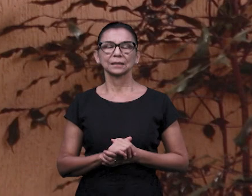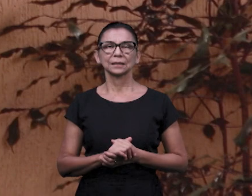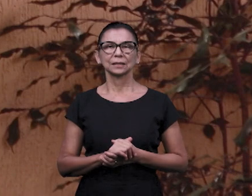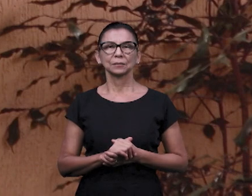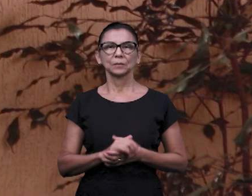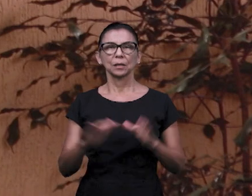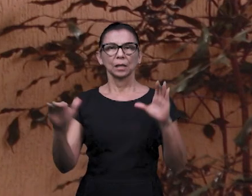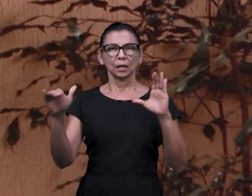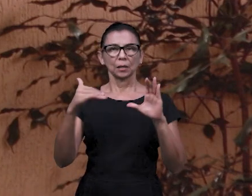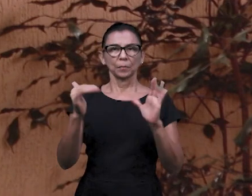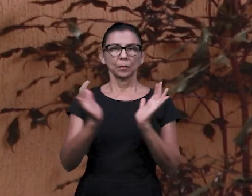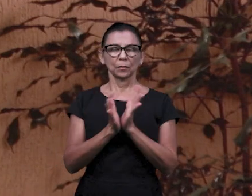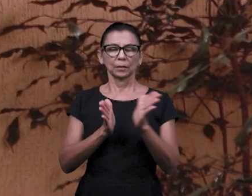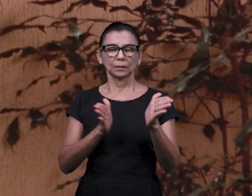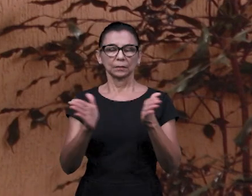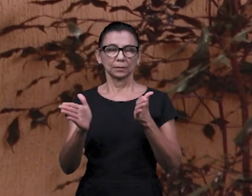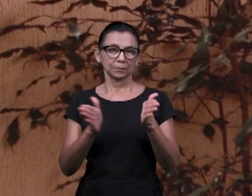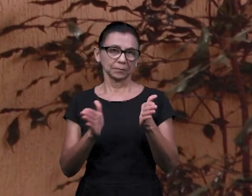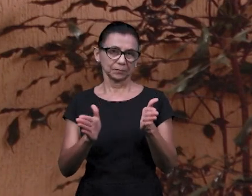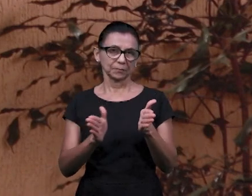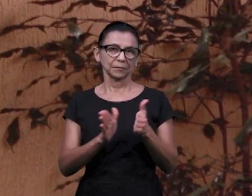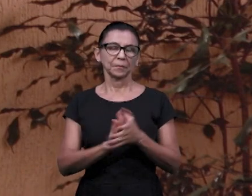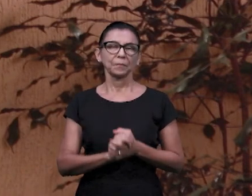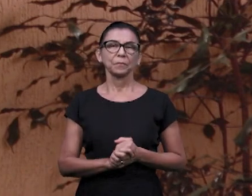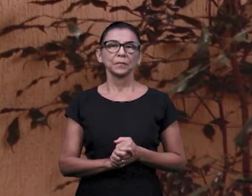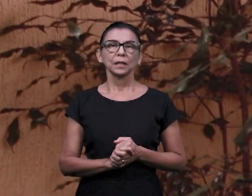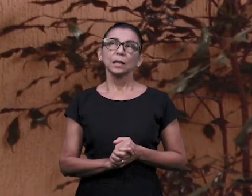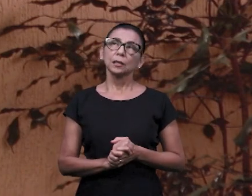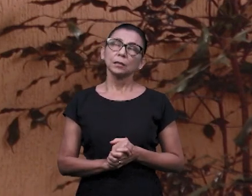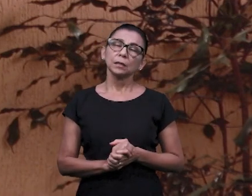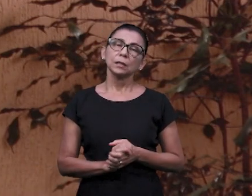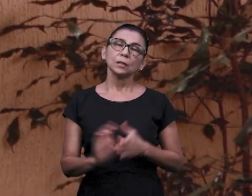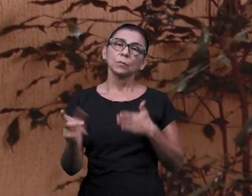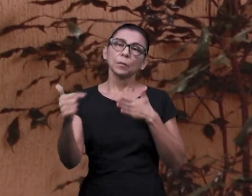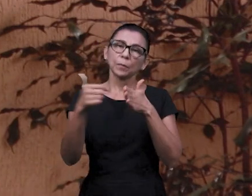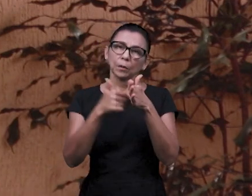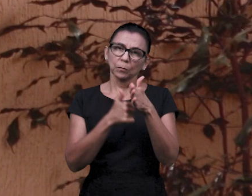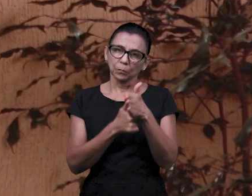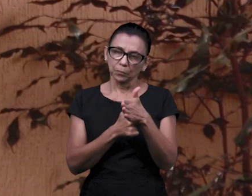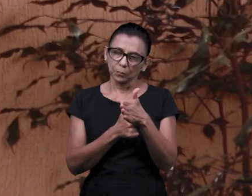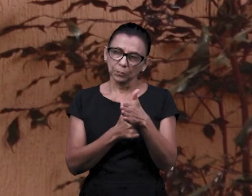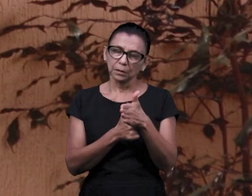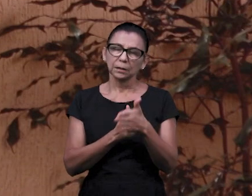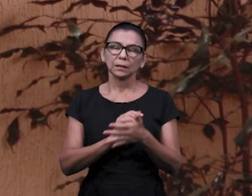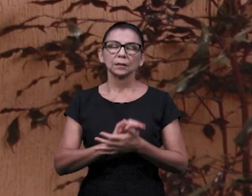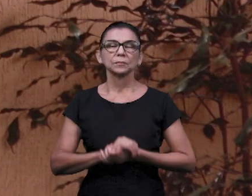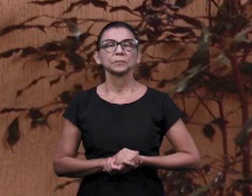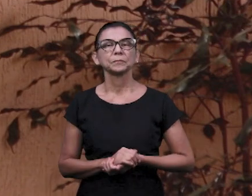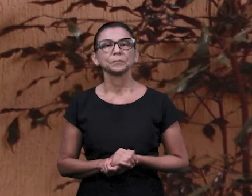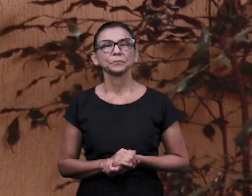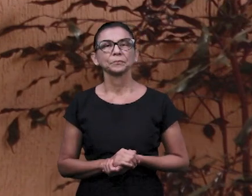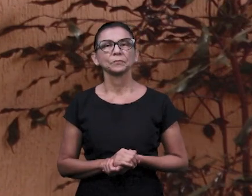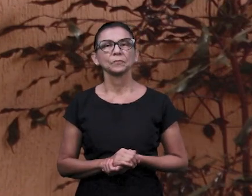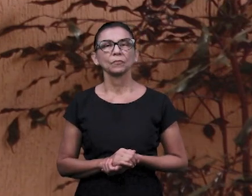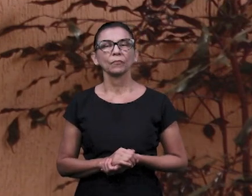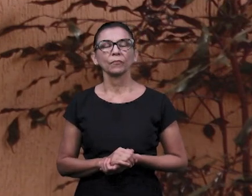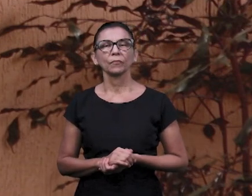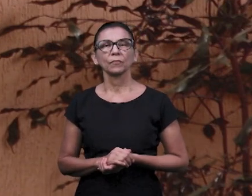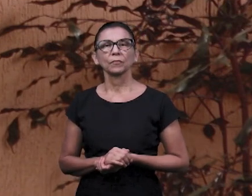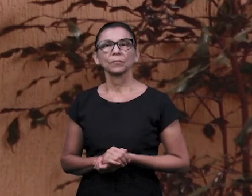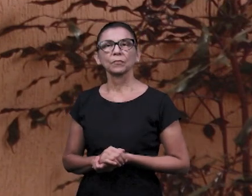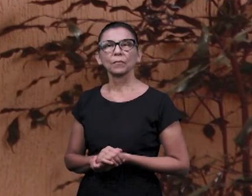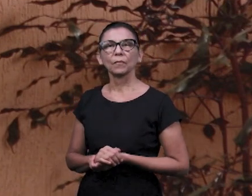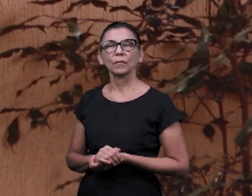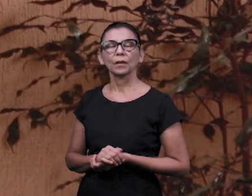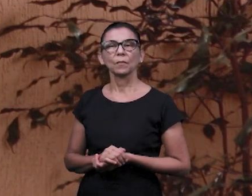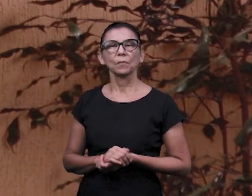à travers le email du groupe d'accessibilité. Une des questions qu'on nous a envoyées et qui est récurrente est celle-là.